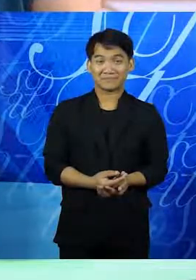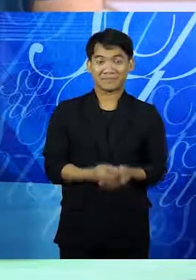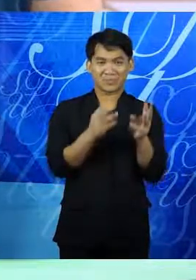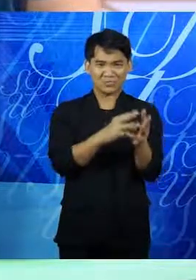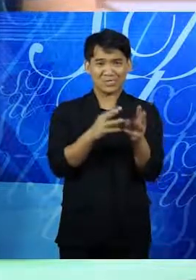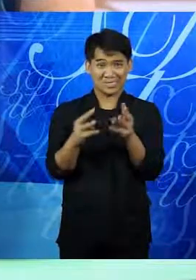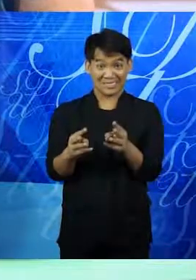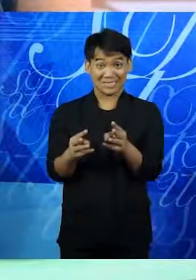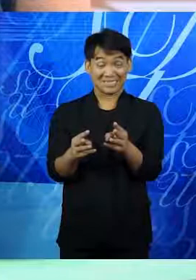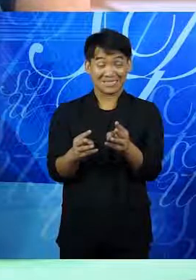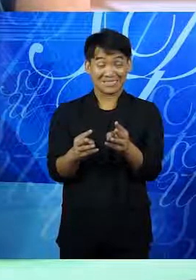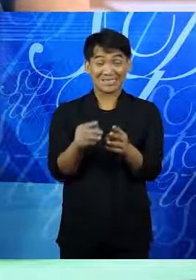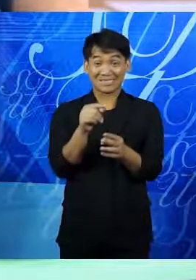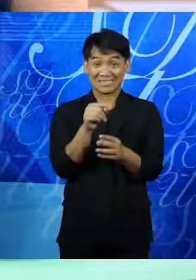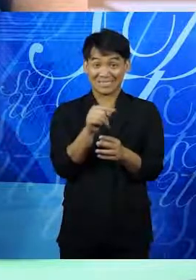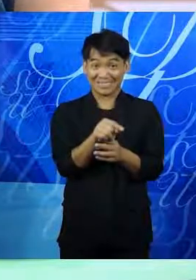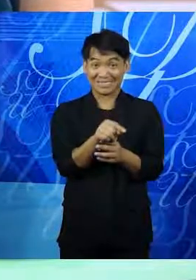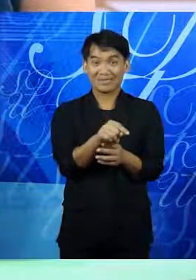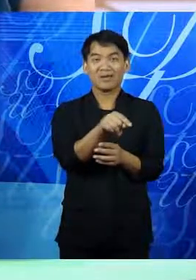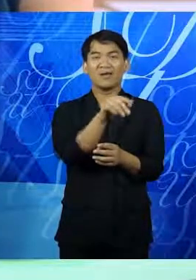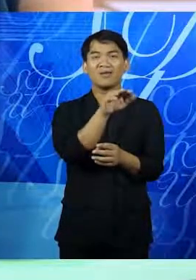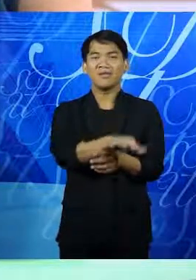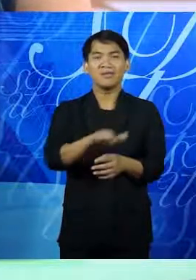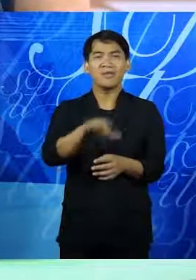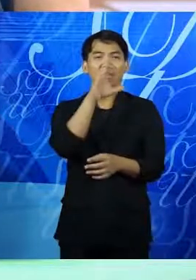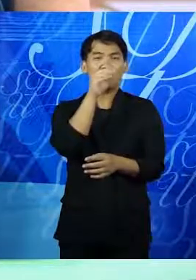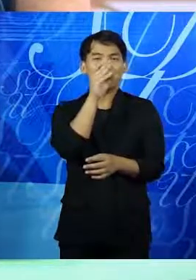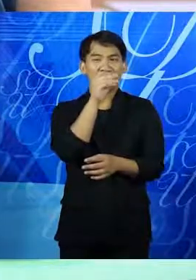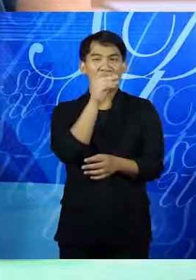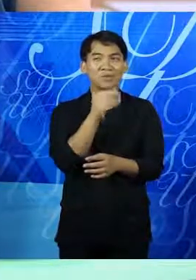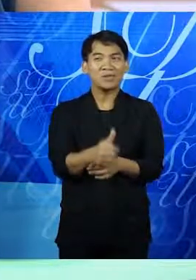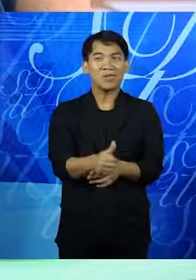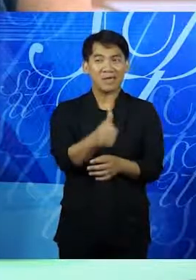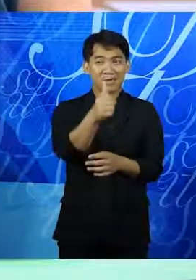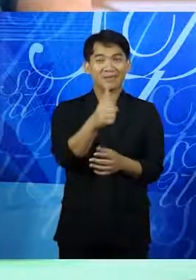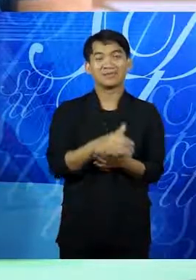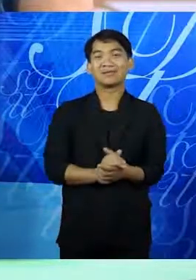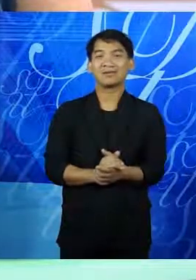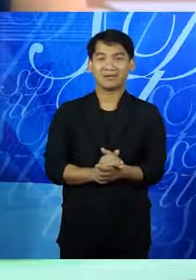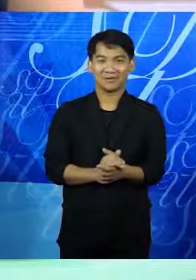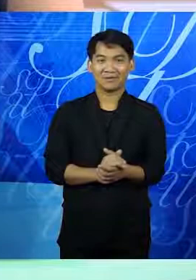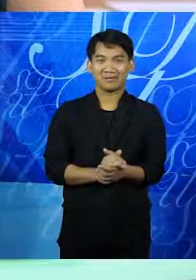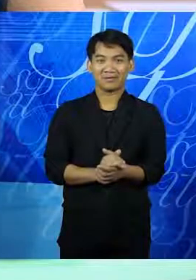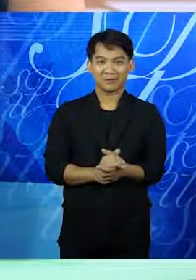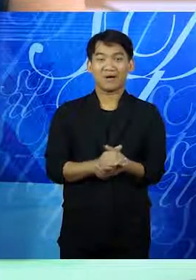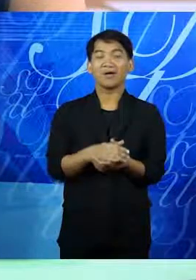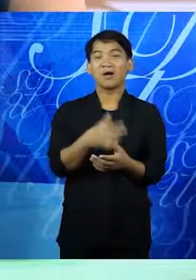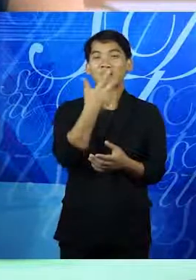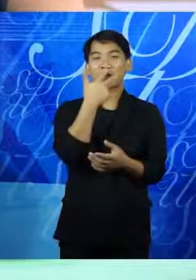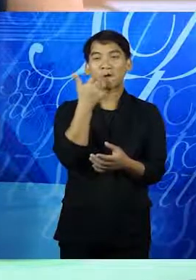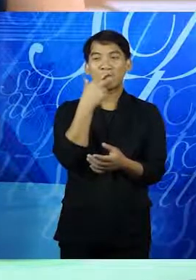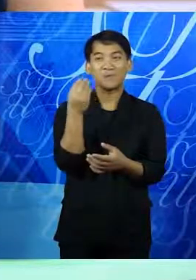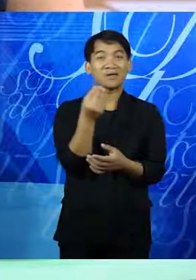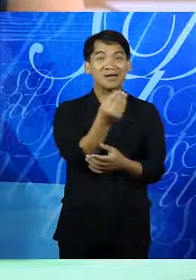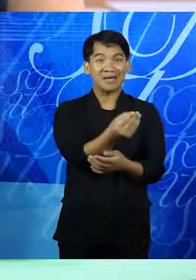ตอนนี้เด็กพูดได้เพิ่มมากขึ้นสิ่งที่เราให้เป็นแรงเสริมก็คือเพิ่มของรางวัลให้เป็น2เท่าน